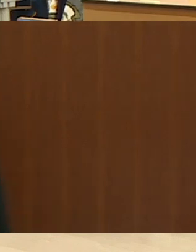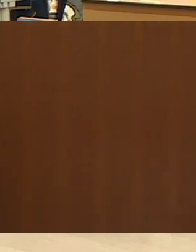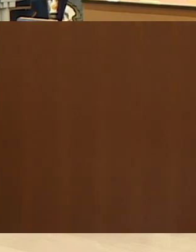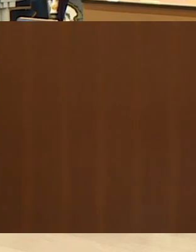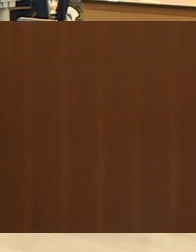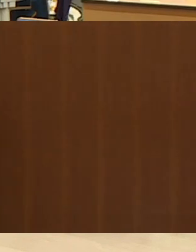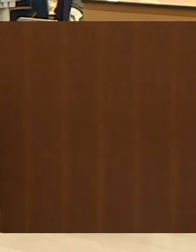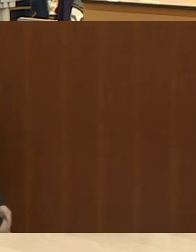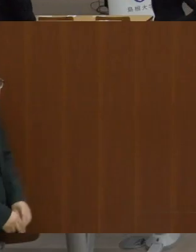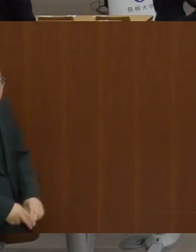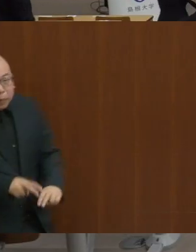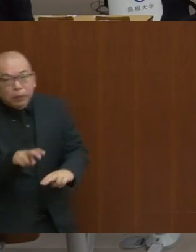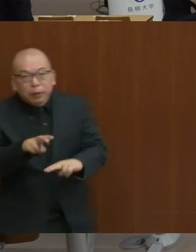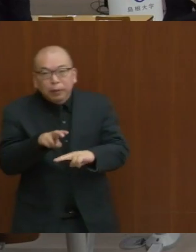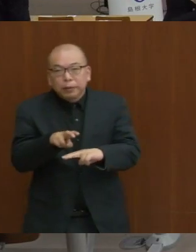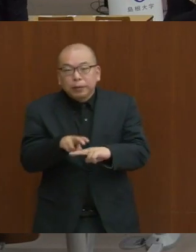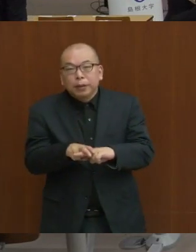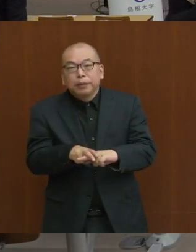着席。